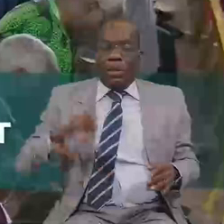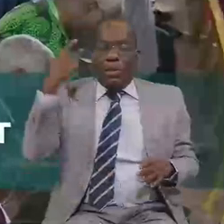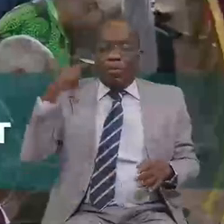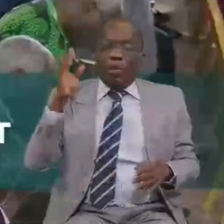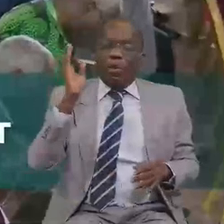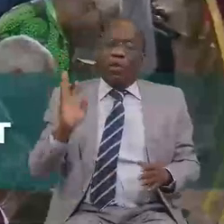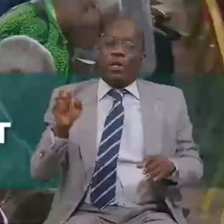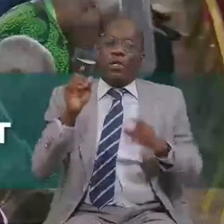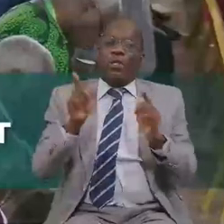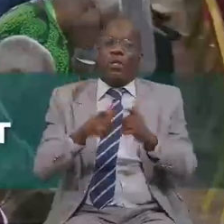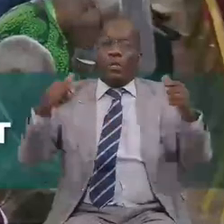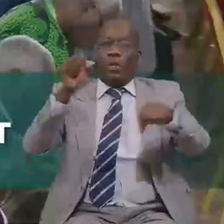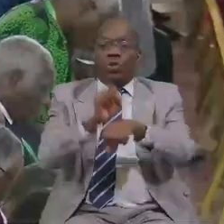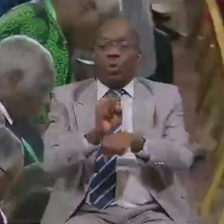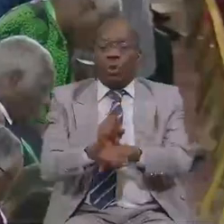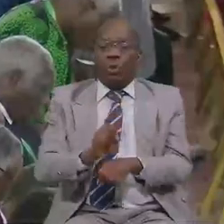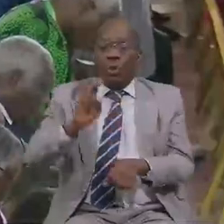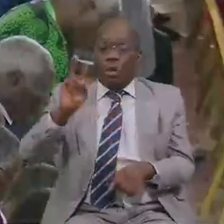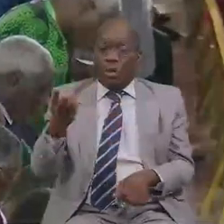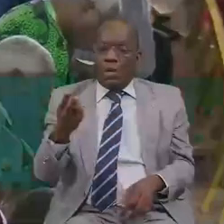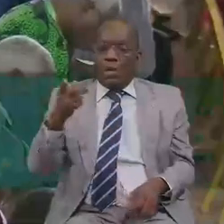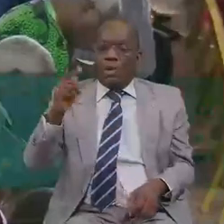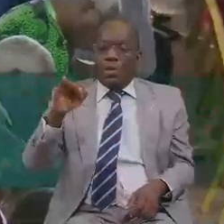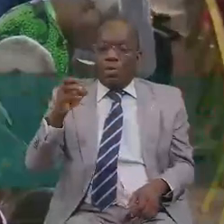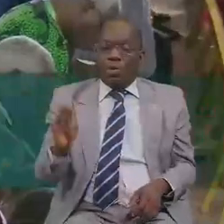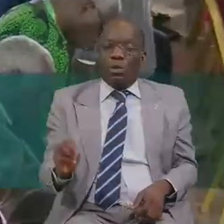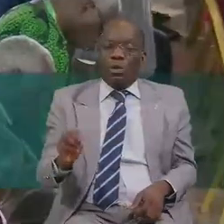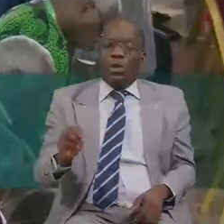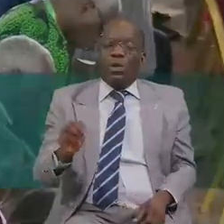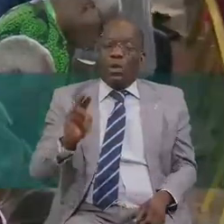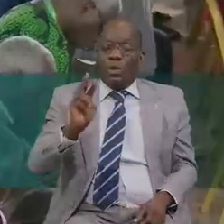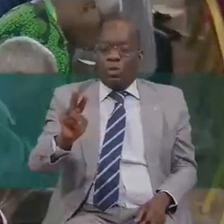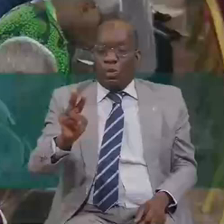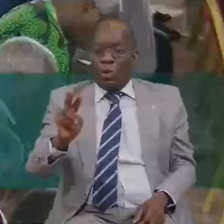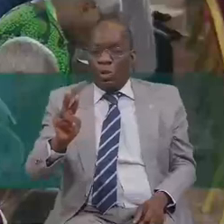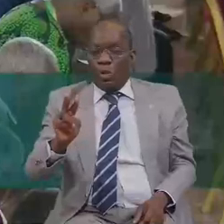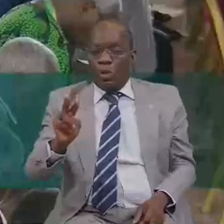chapitre 4, verset 5. En 2 Timothée 4, 5.